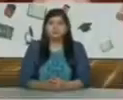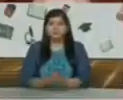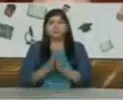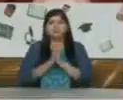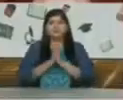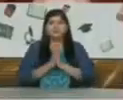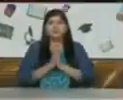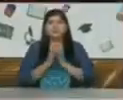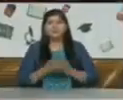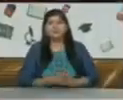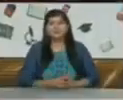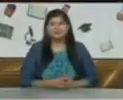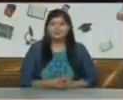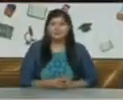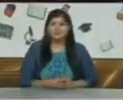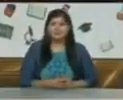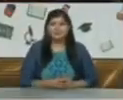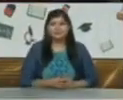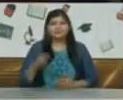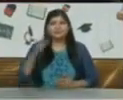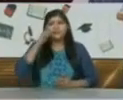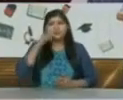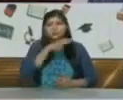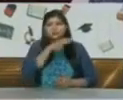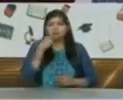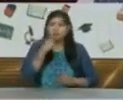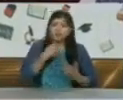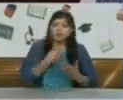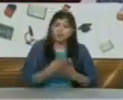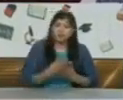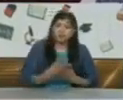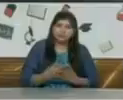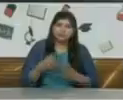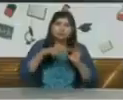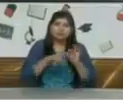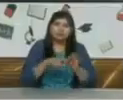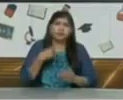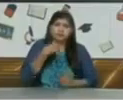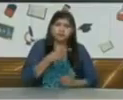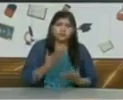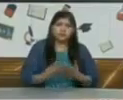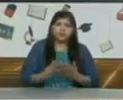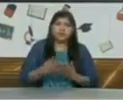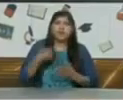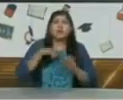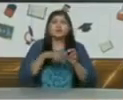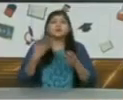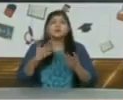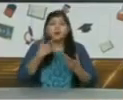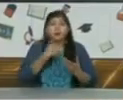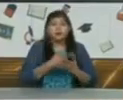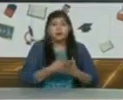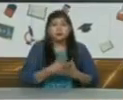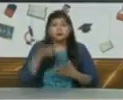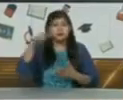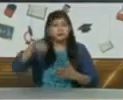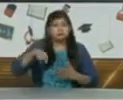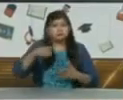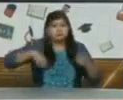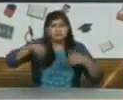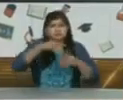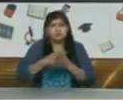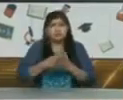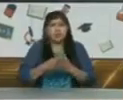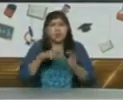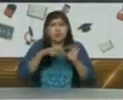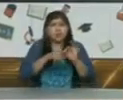नमस्ते जी। नमस्कार सर। हाँ बताइए। मेरा प्रश्न यह है कि जब हम किसी प्रश्न